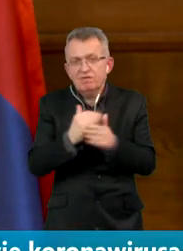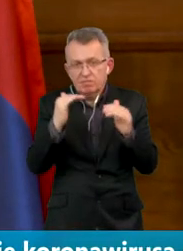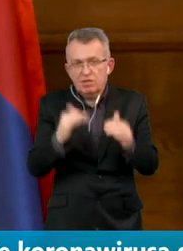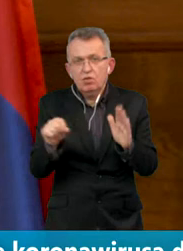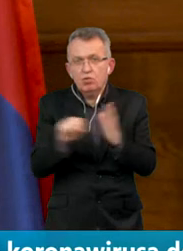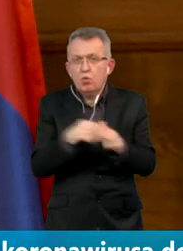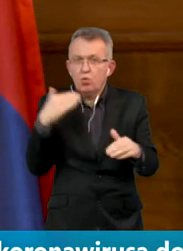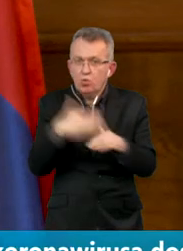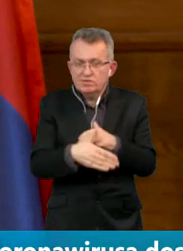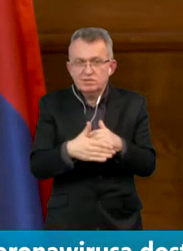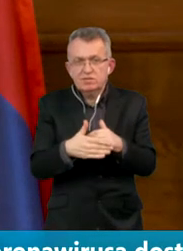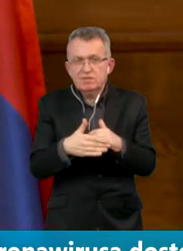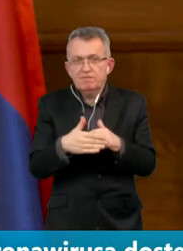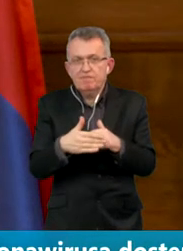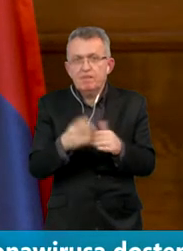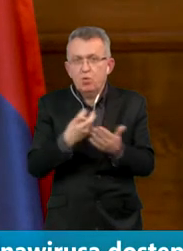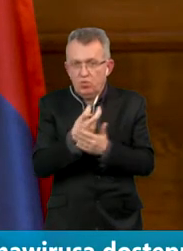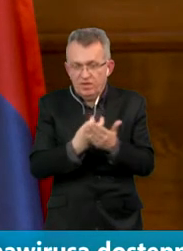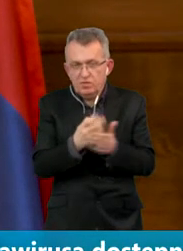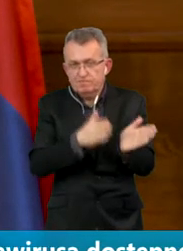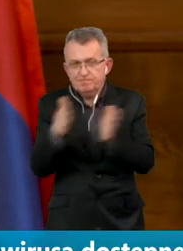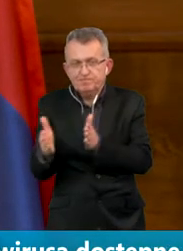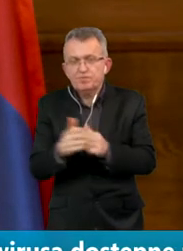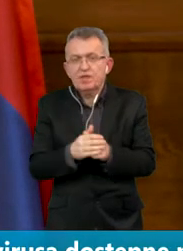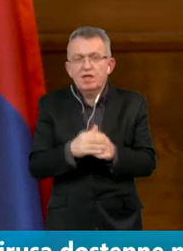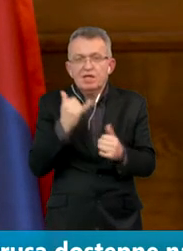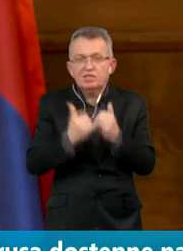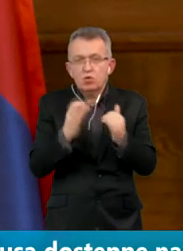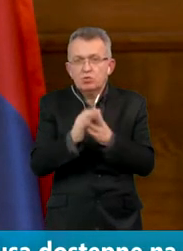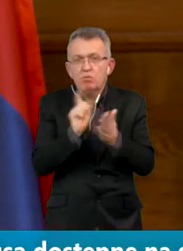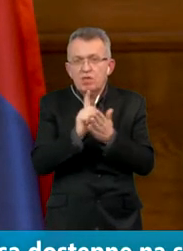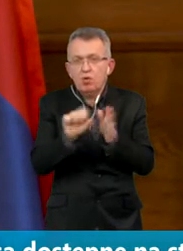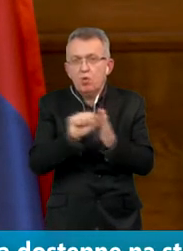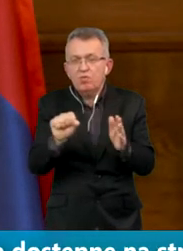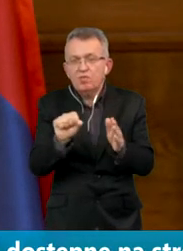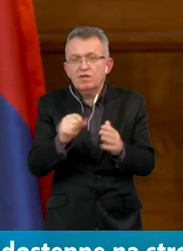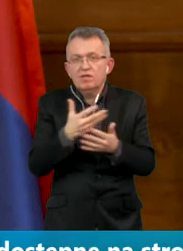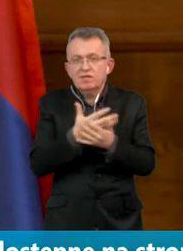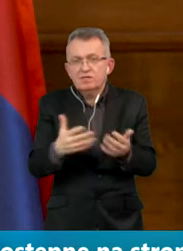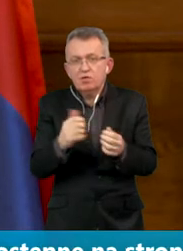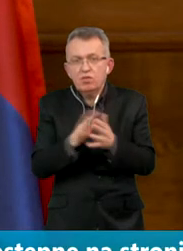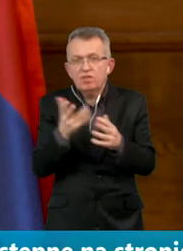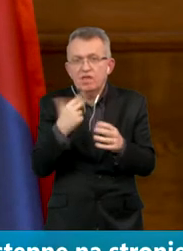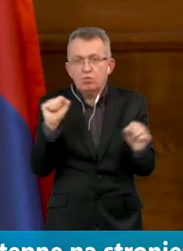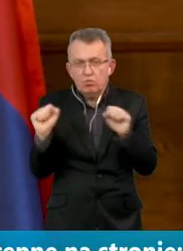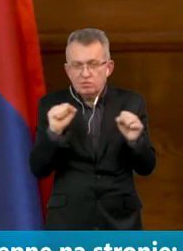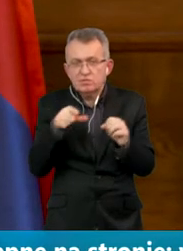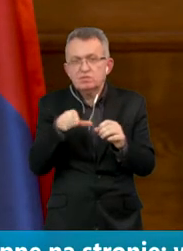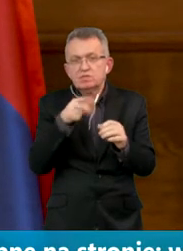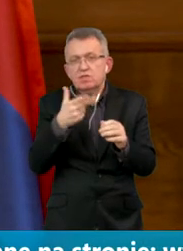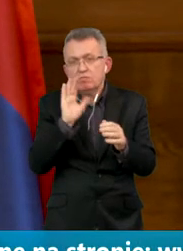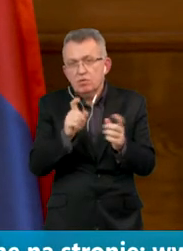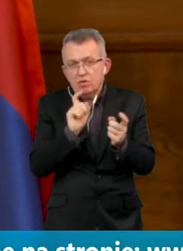do końca lutego. Natomiast jeśli chodzi o podatek od nieruchomości, tutaj mamy 2 ścieżki. Można oczywiście korzystać z